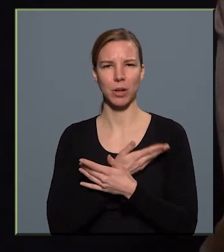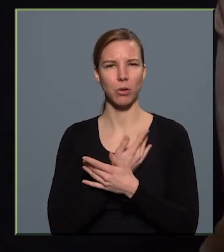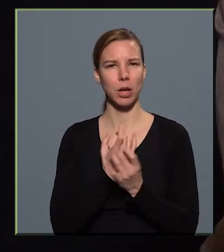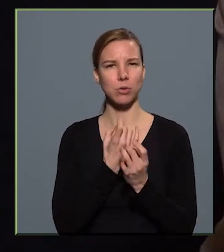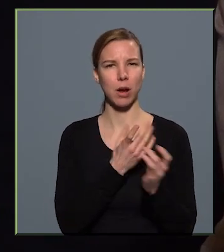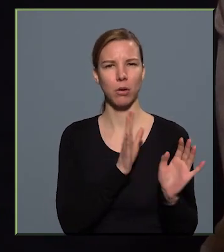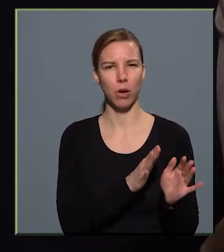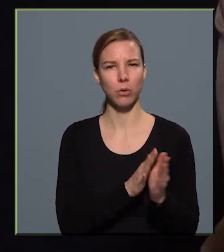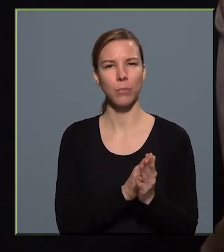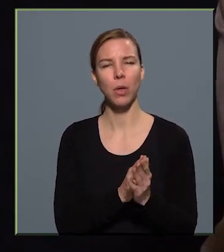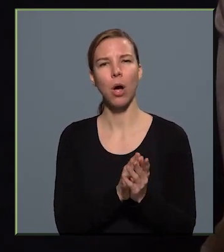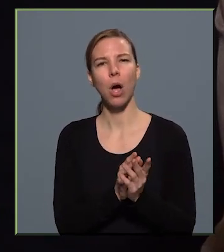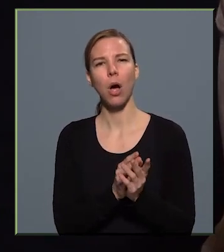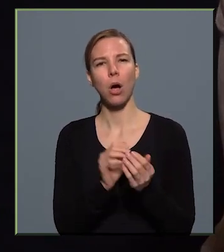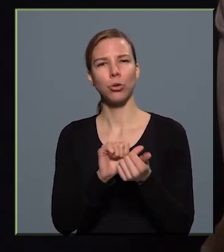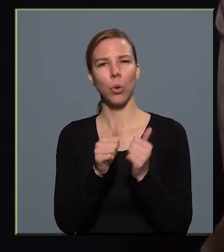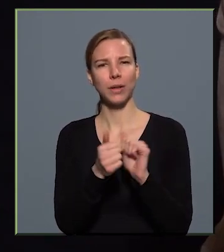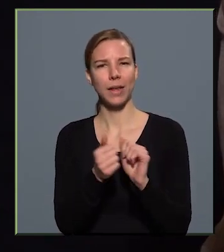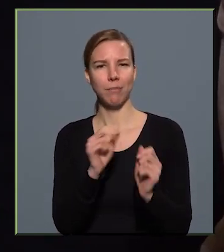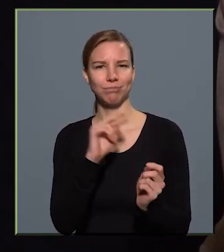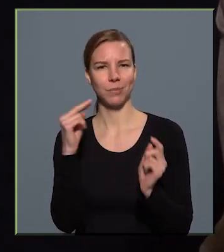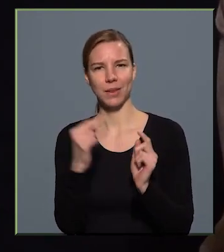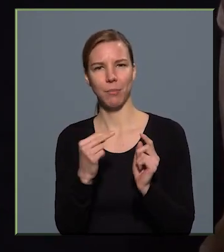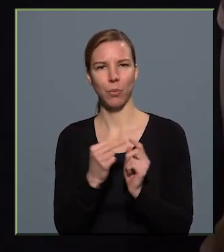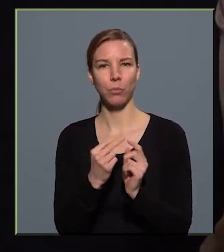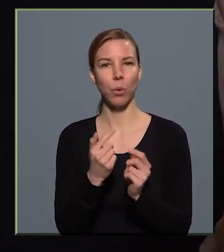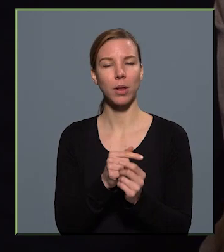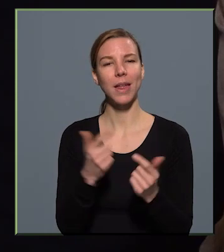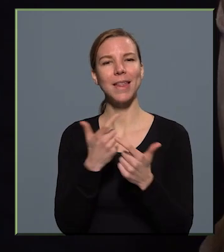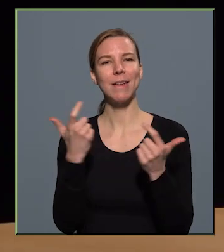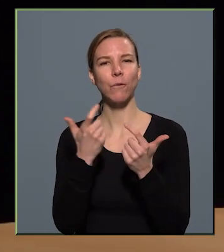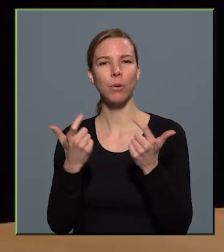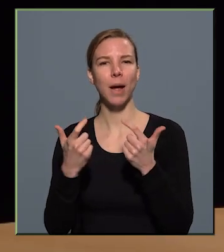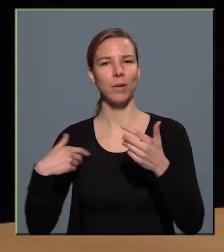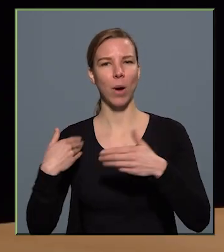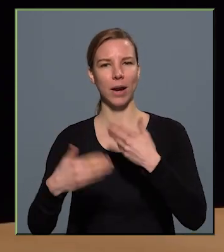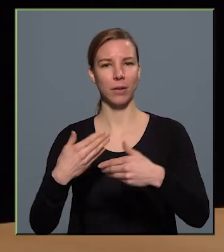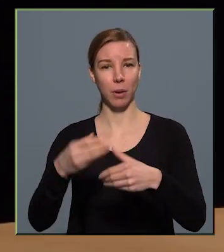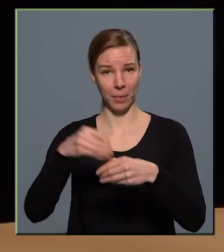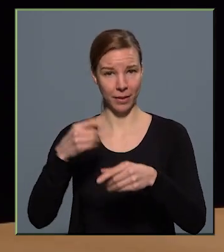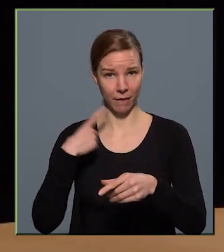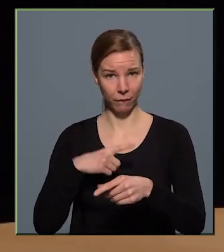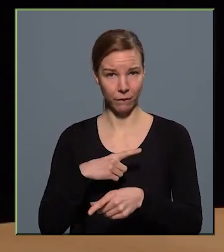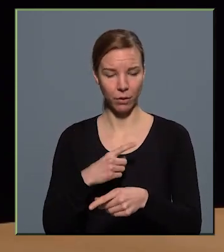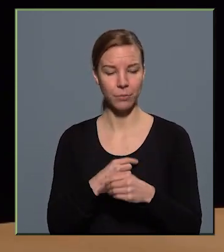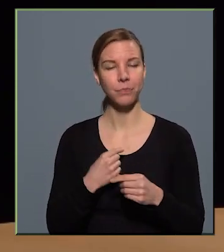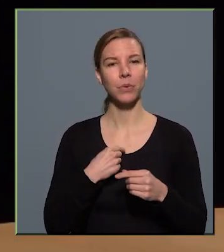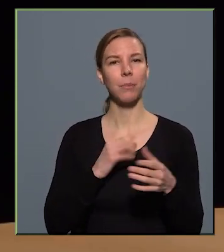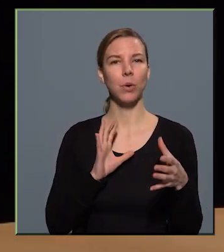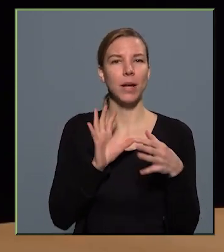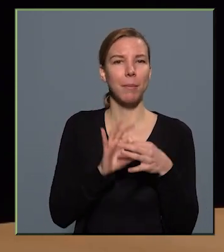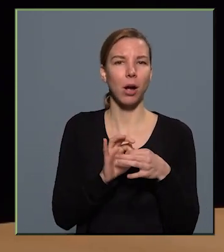történetiségét illetően ez mennyire volt jelen az információ áradatban? Az a helyzet, hogy amikor én bekapcsolódtam